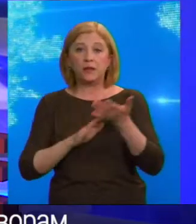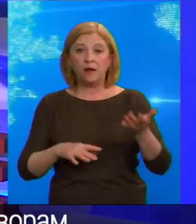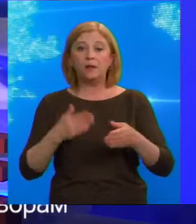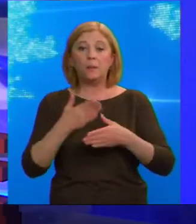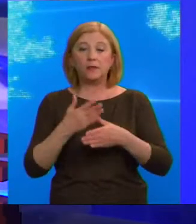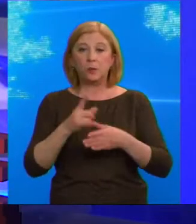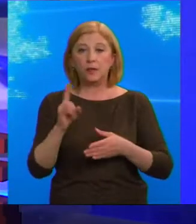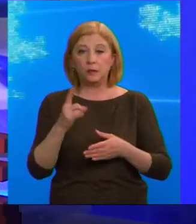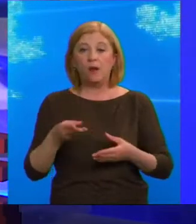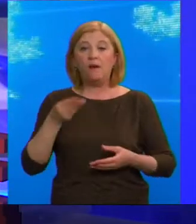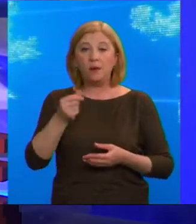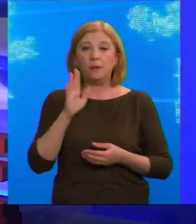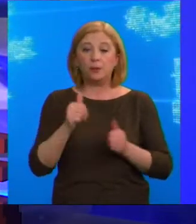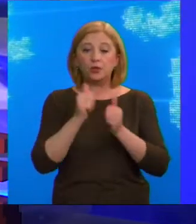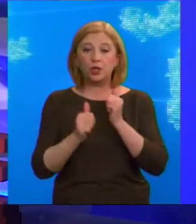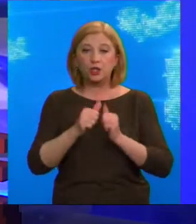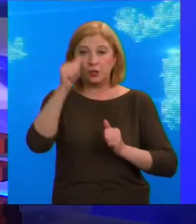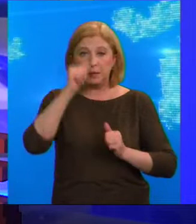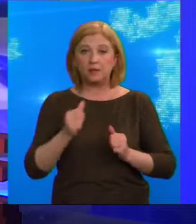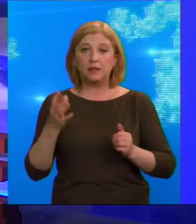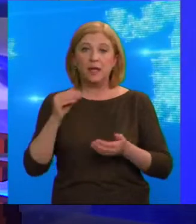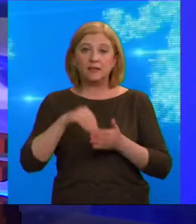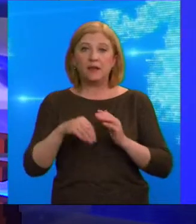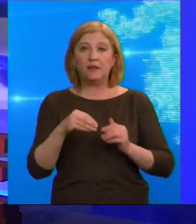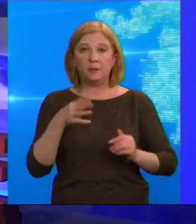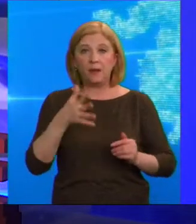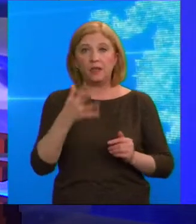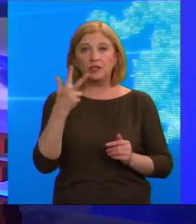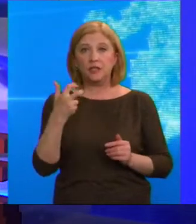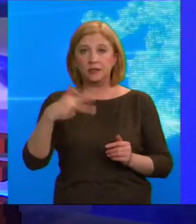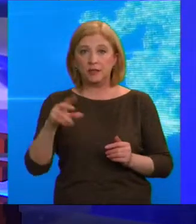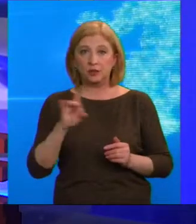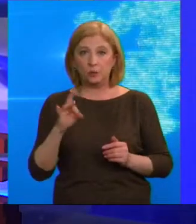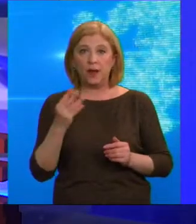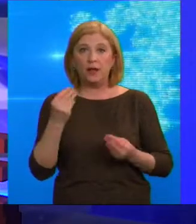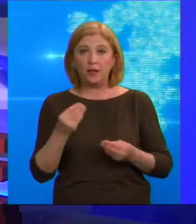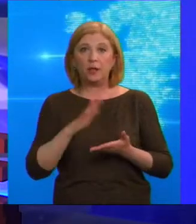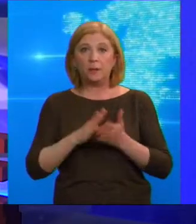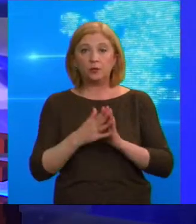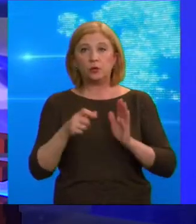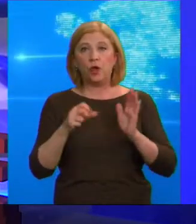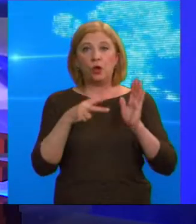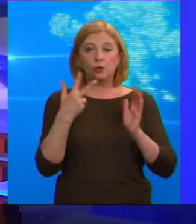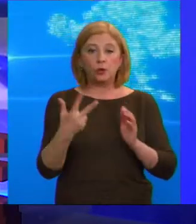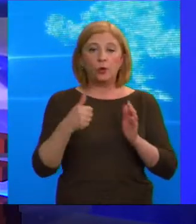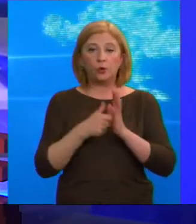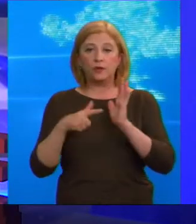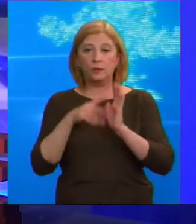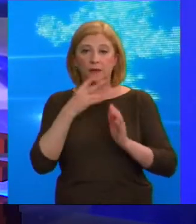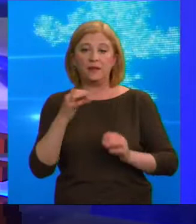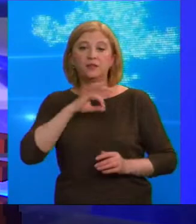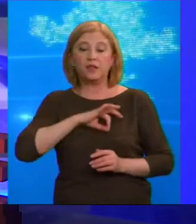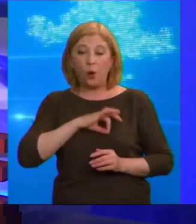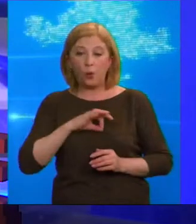для ребенка. Выплата будет ежемесячной и составит 5330 рублей. Деньги положены детям от 3 до 7 лет и выдаются, если доход родителей на каждого